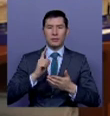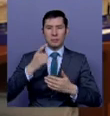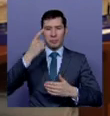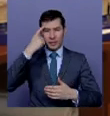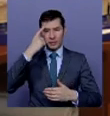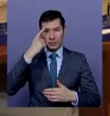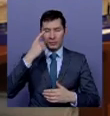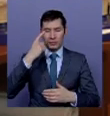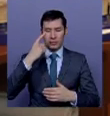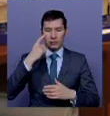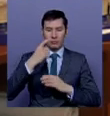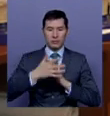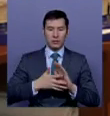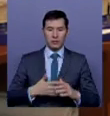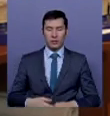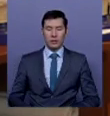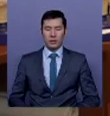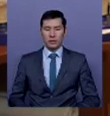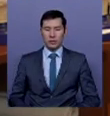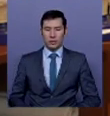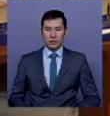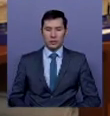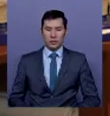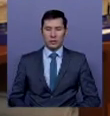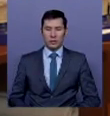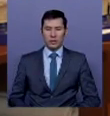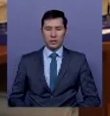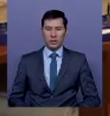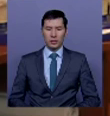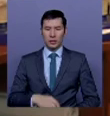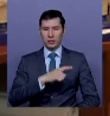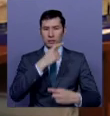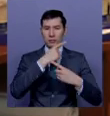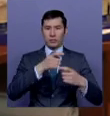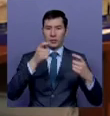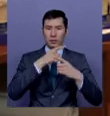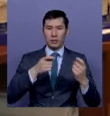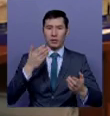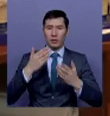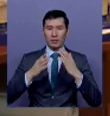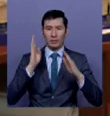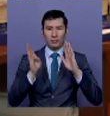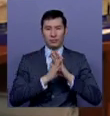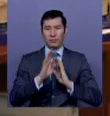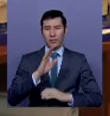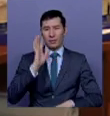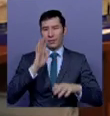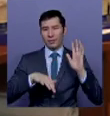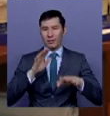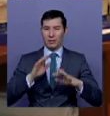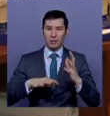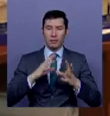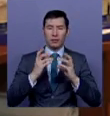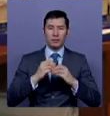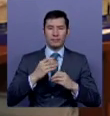орындау екінші орында оны егер де айтылған дүниені орындамай қалса онда ана жаңағы аурудың ары қарата жан жақты